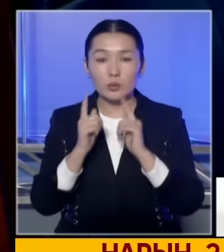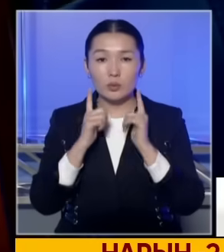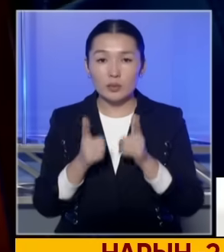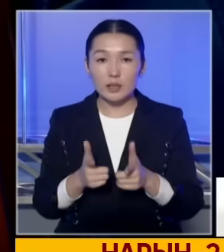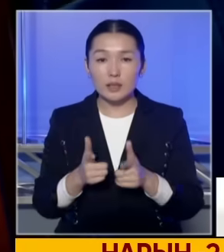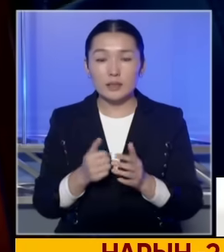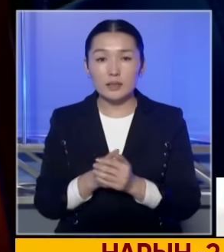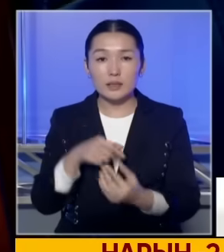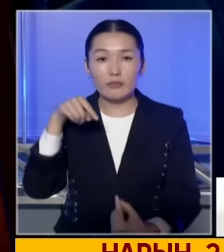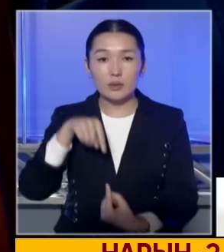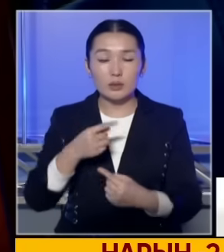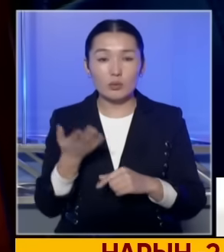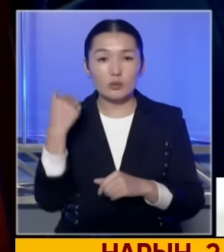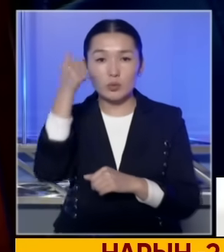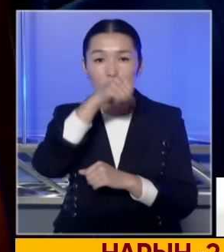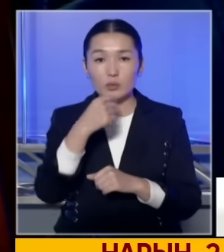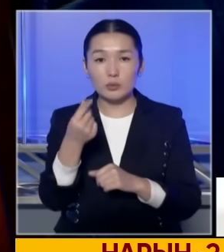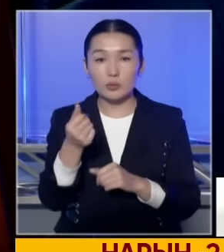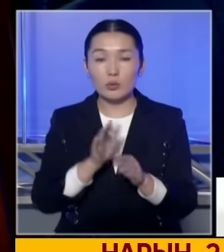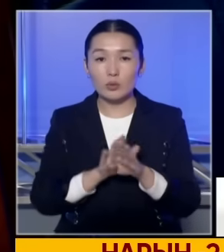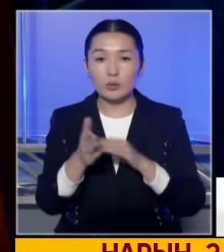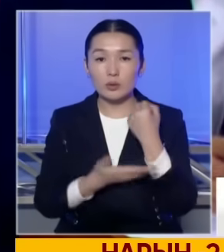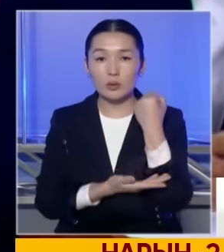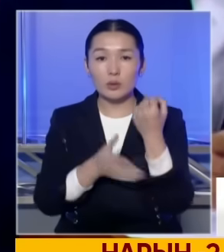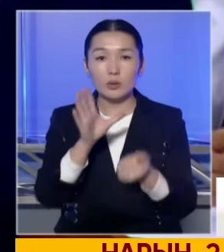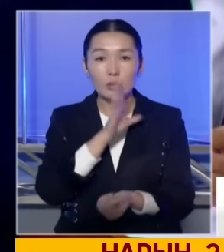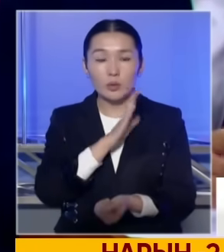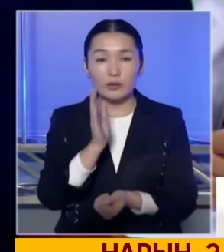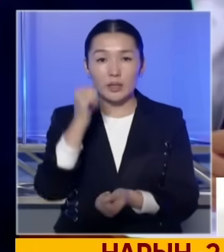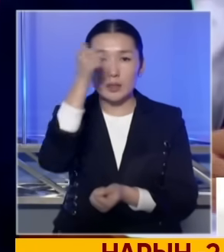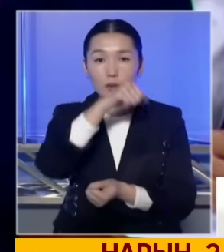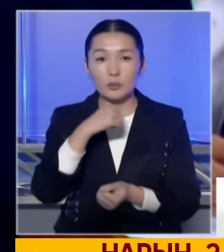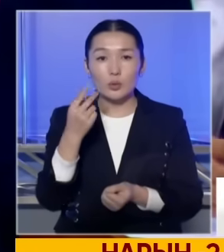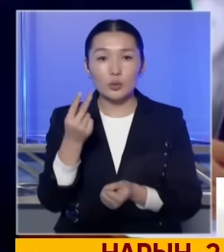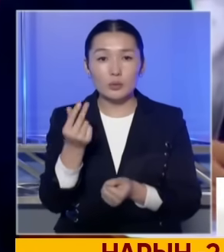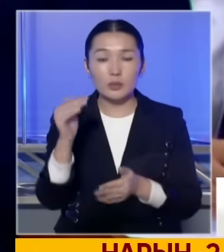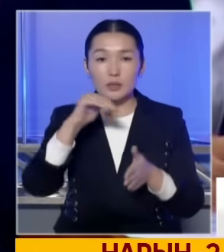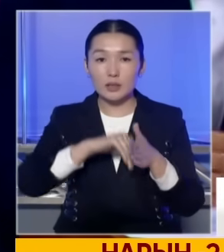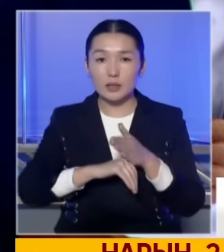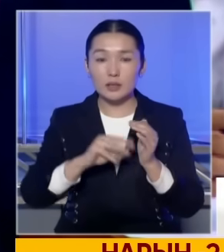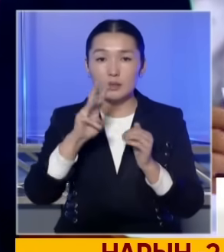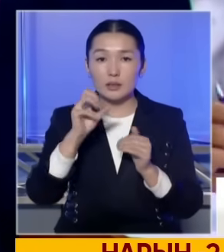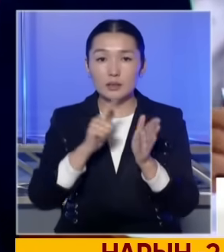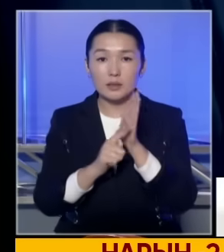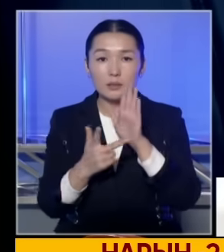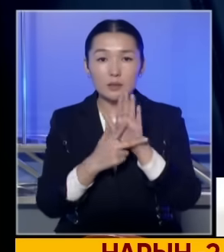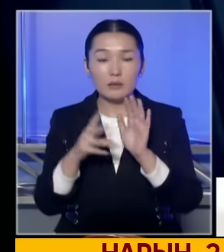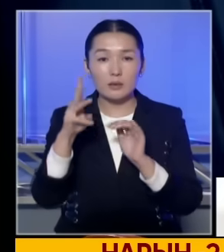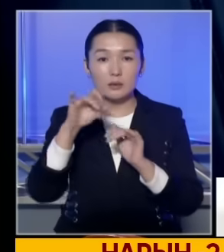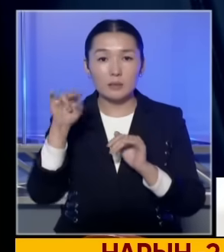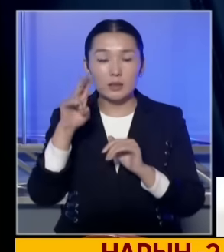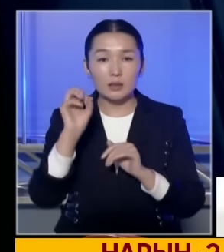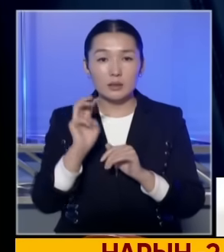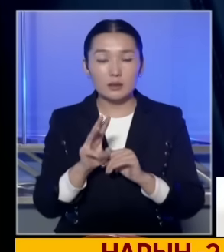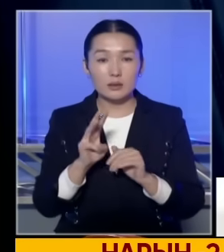Ага ылайык өткөн жылдын бюджетинин аткарылышы колдоо тапты. Ал эми келерки жылдын бюджетинин кирешеси 378 миллиард